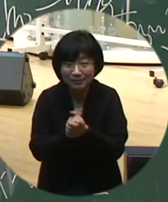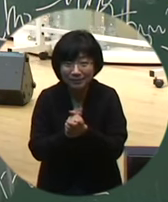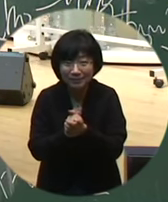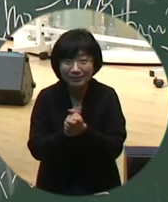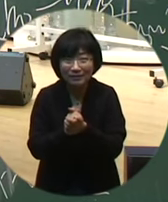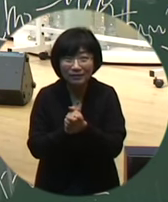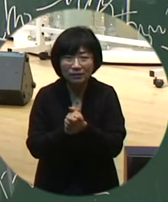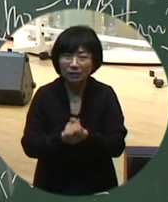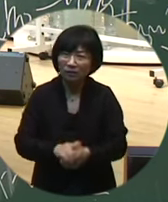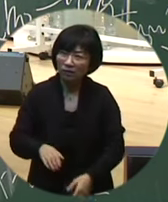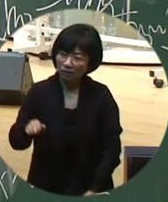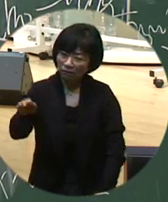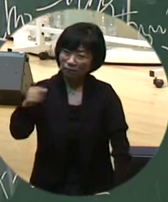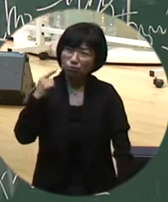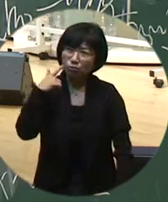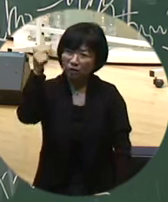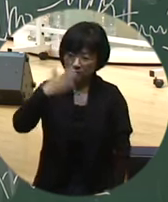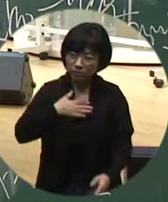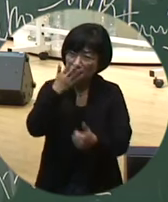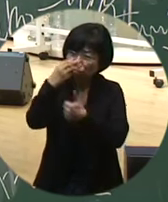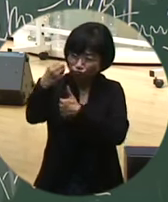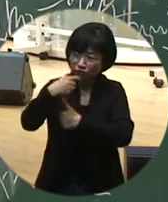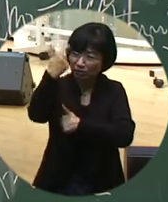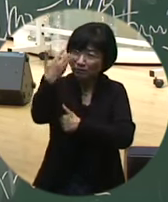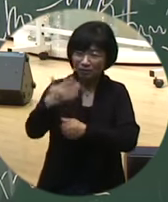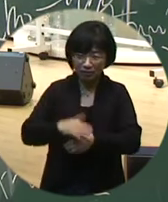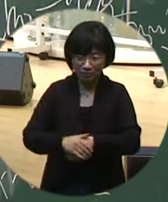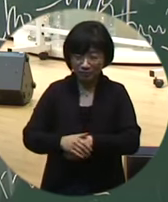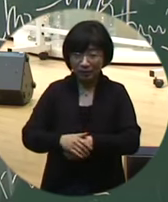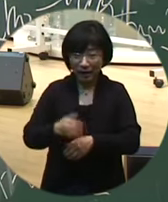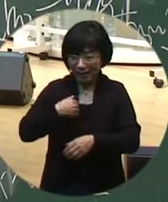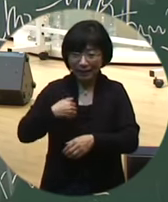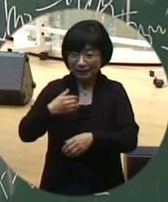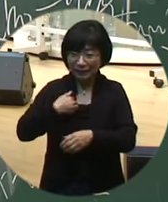사람 무시합니까 지금? 천에서 왔다고?